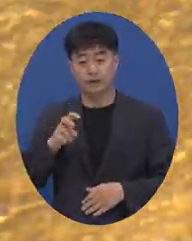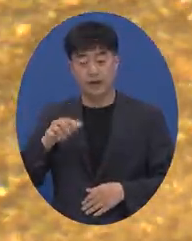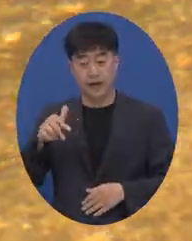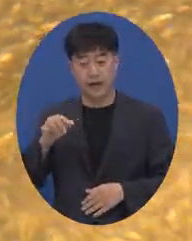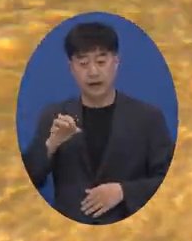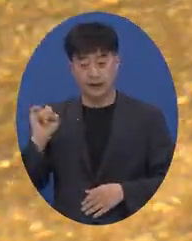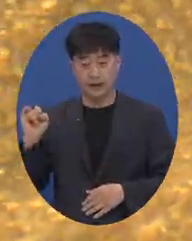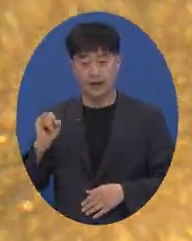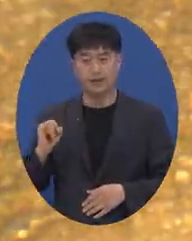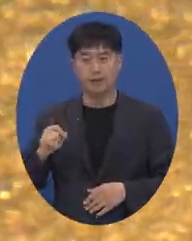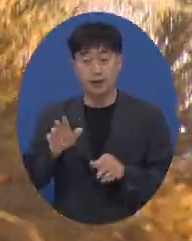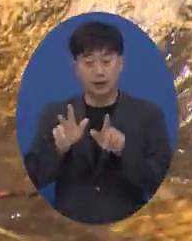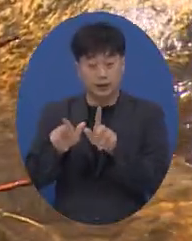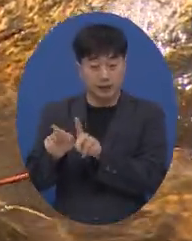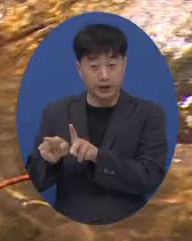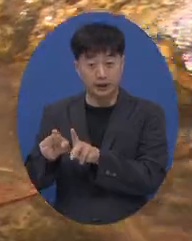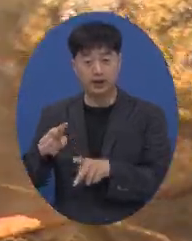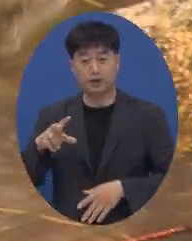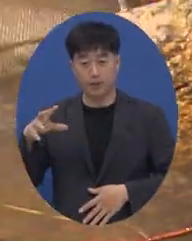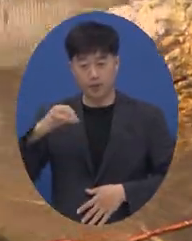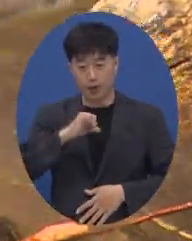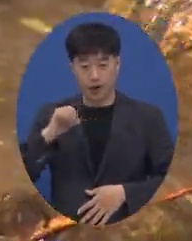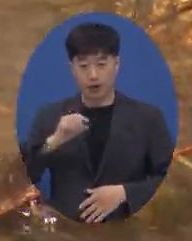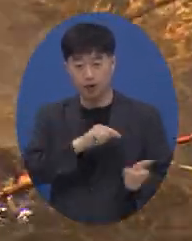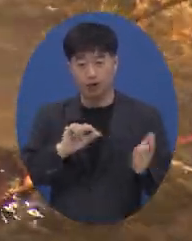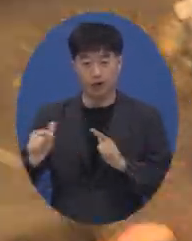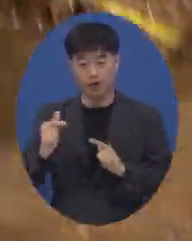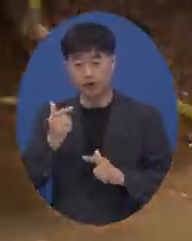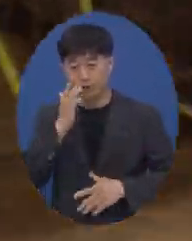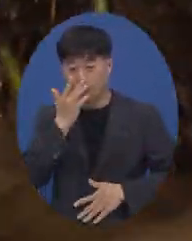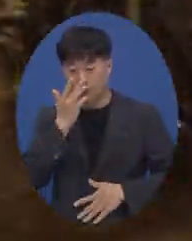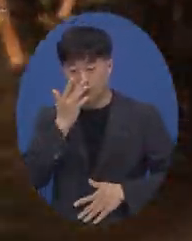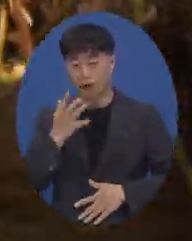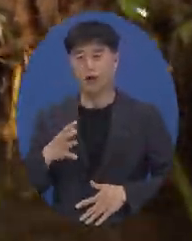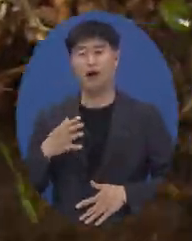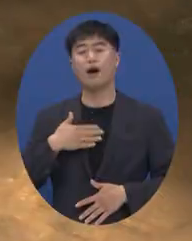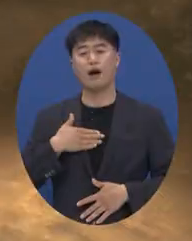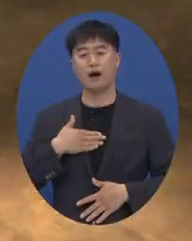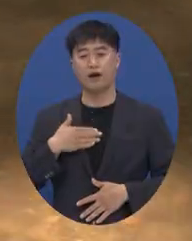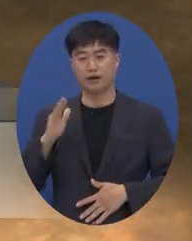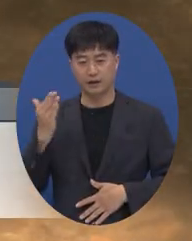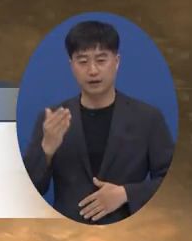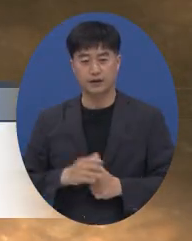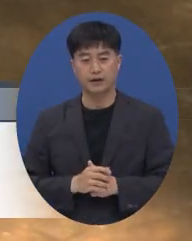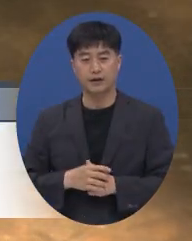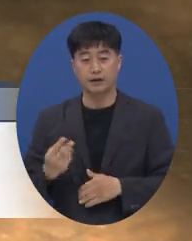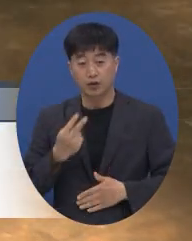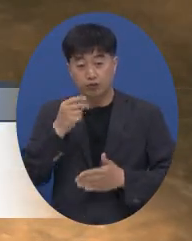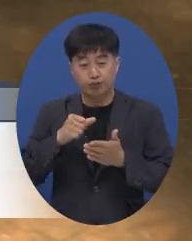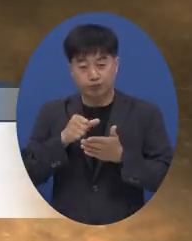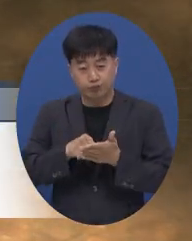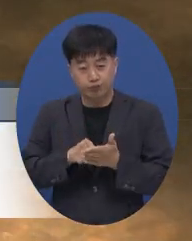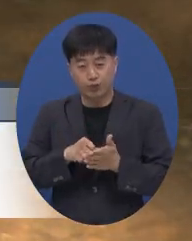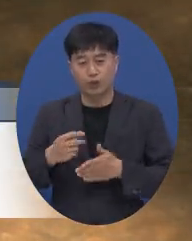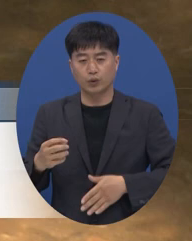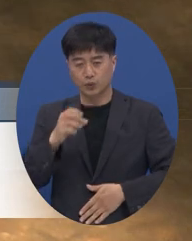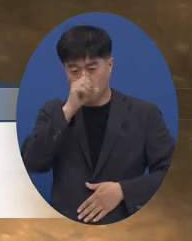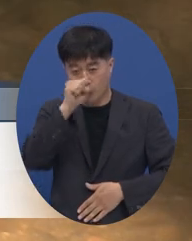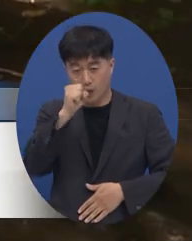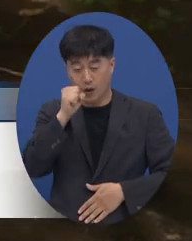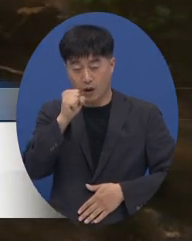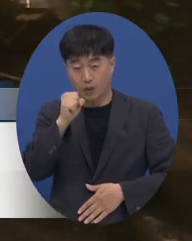잠자리 유충까지 하나하나 몰랐던 생물들을 알아가는 재미가 쏠쏠합니다. 생물들을